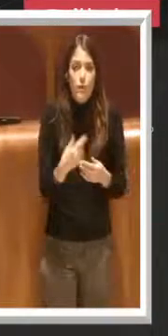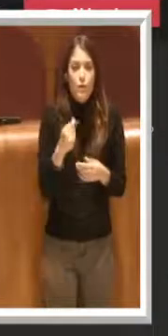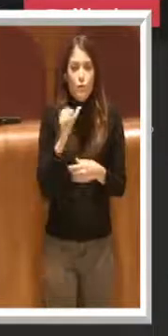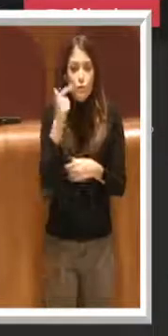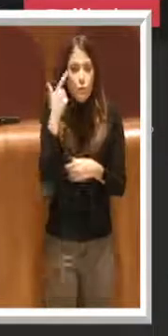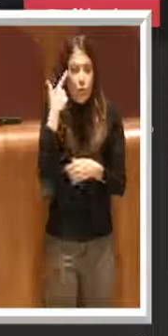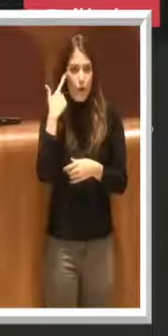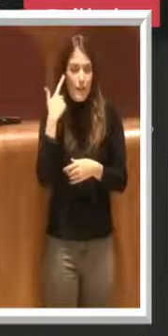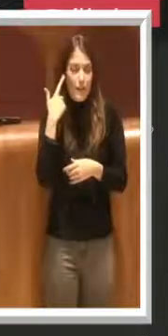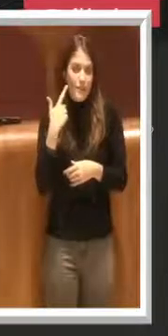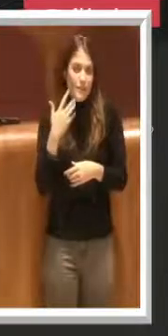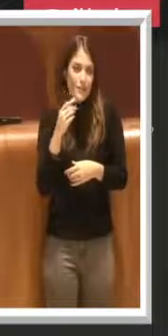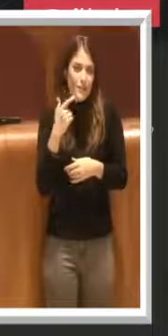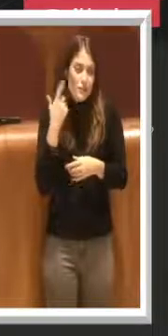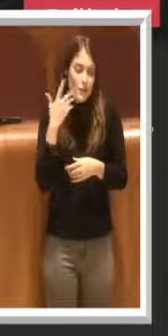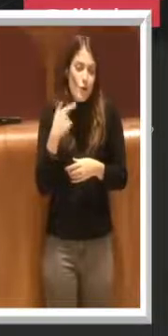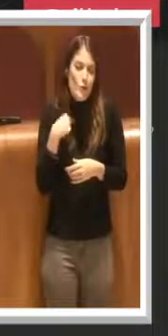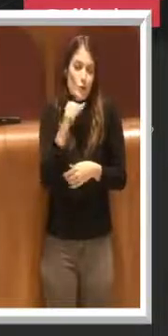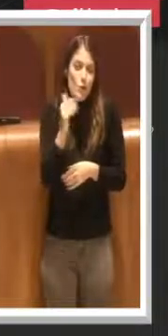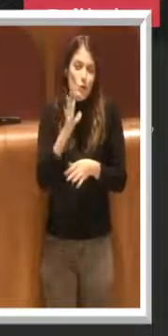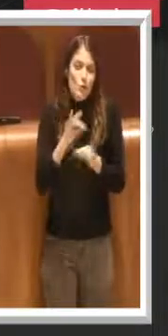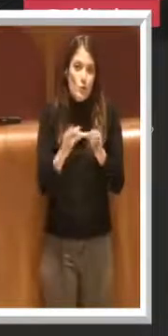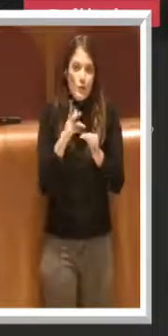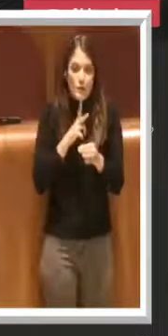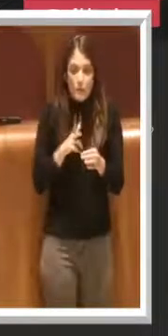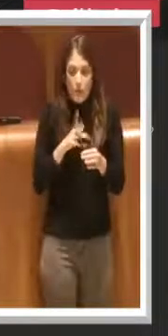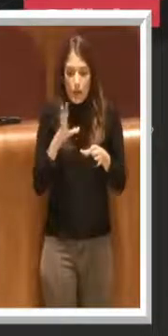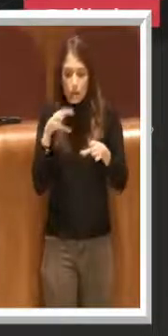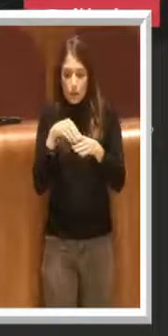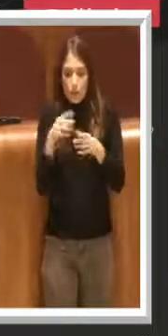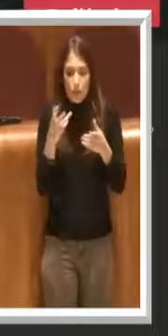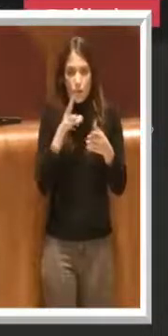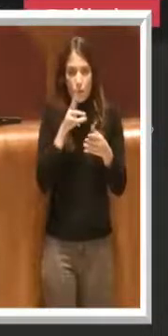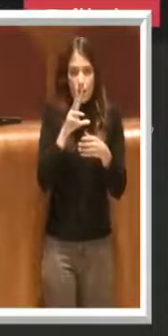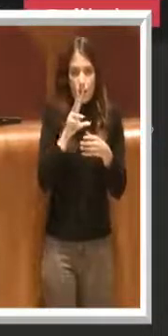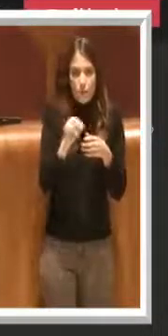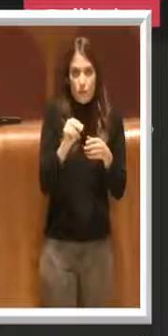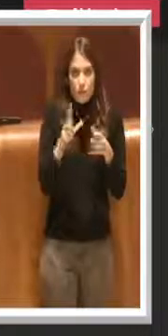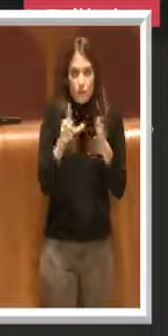solo 5 minuti, spero di essere rimasta nei tempi. Grazie, Presidente.